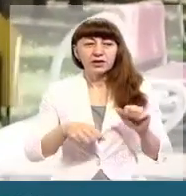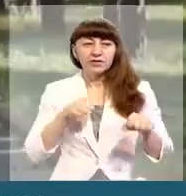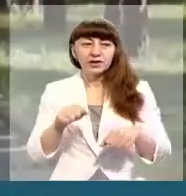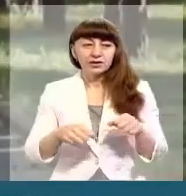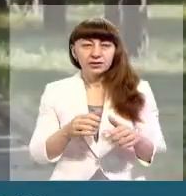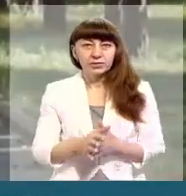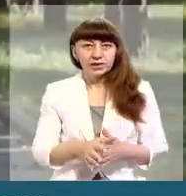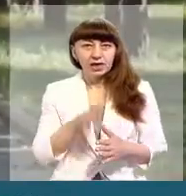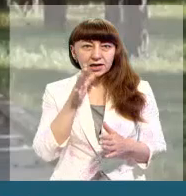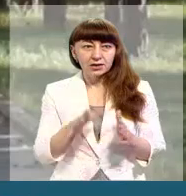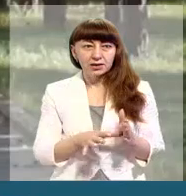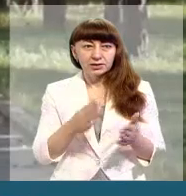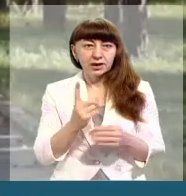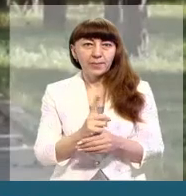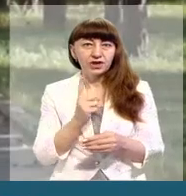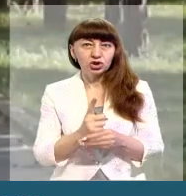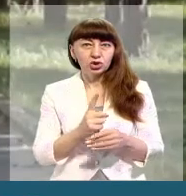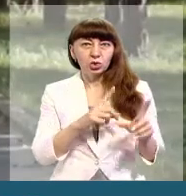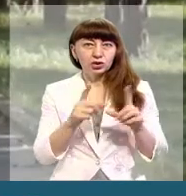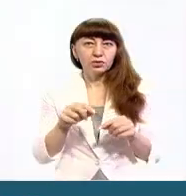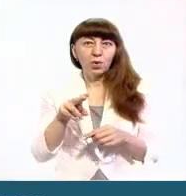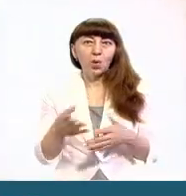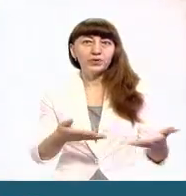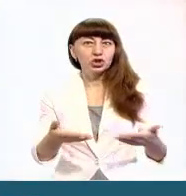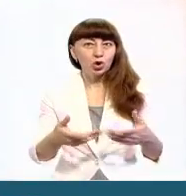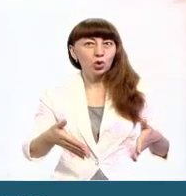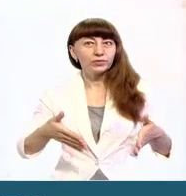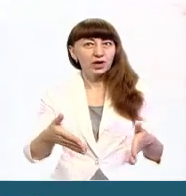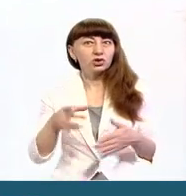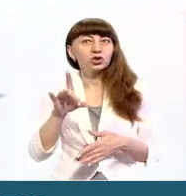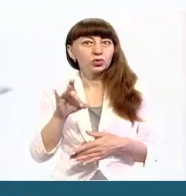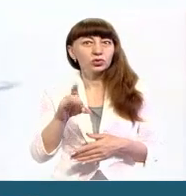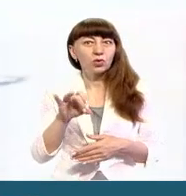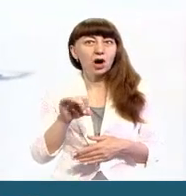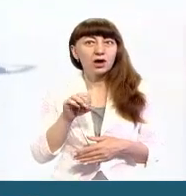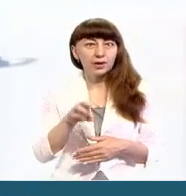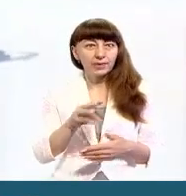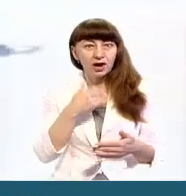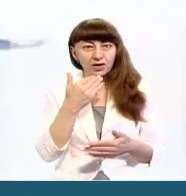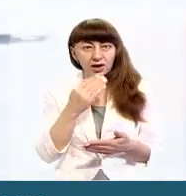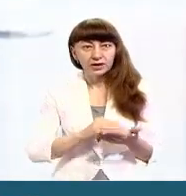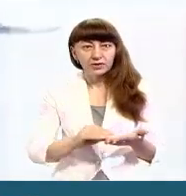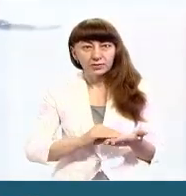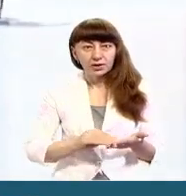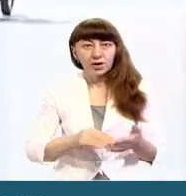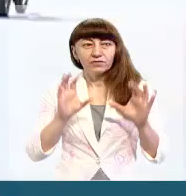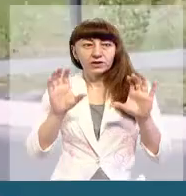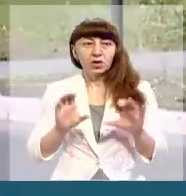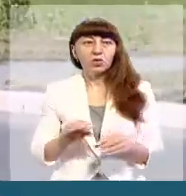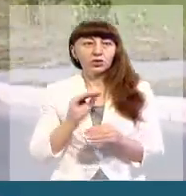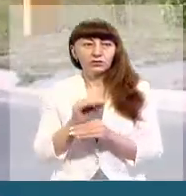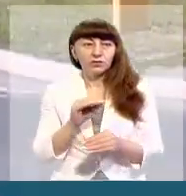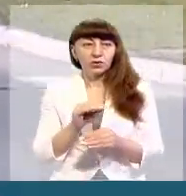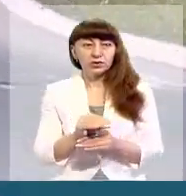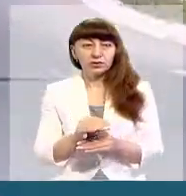мен тротуарларда жүруге тыйым салынды делінген хабарламада. Заң аясында мопедтерді міндетті мемлекеттік тіркеу енгізіледі.